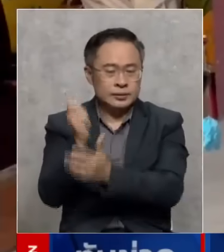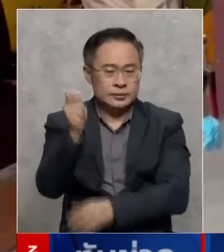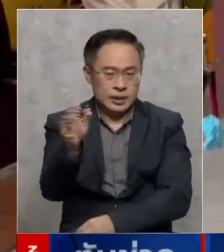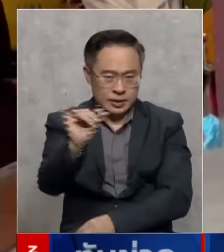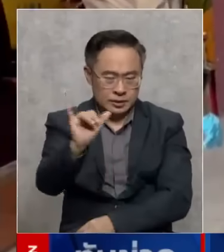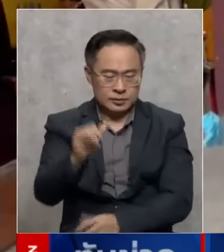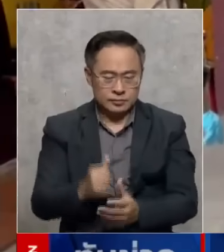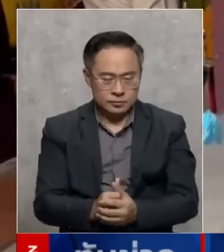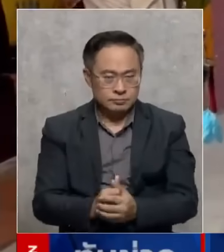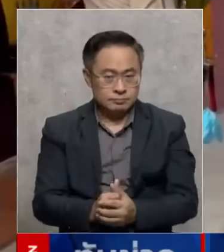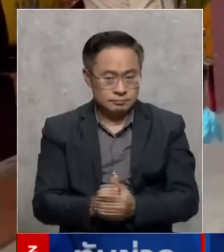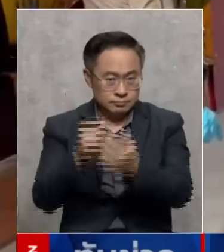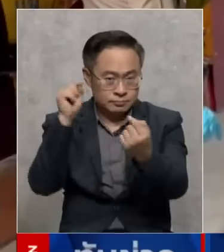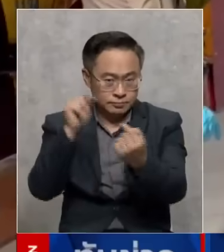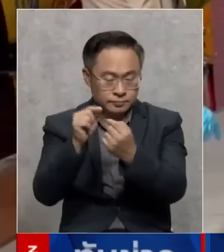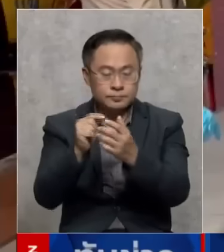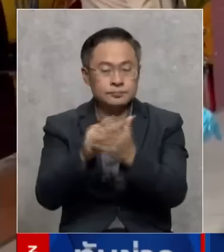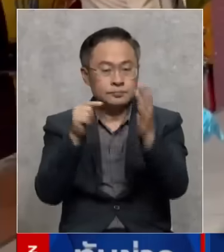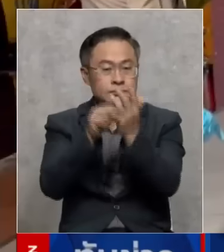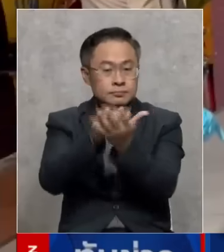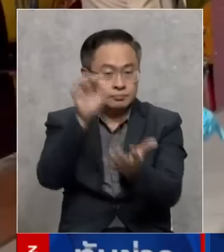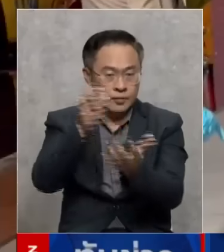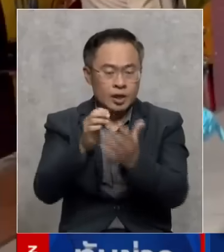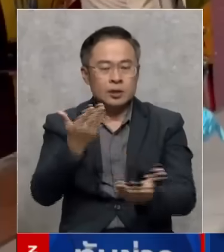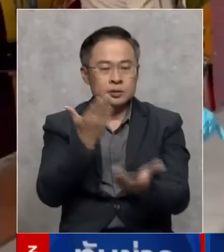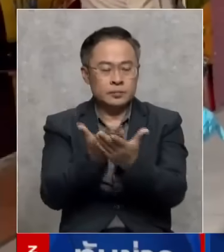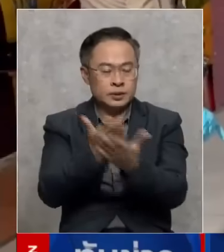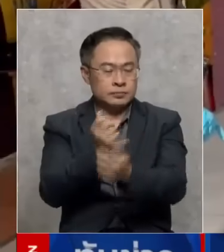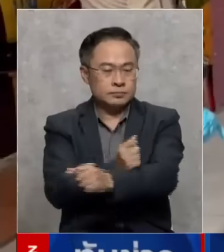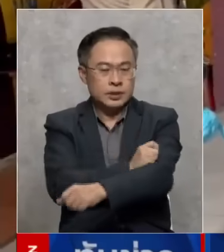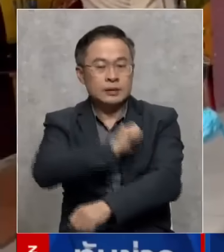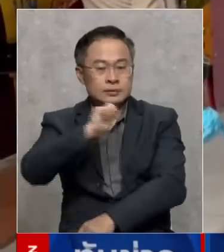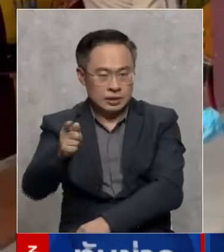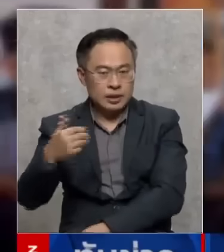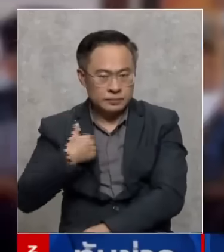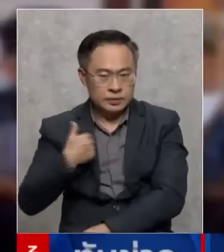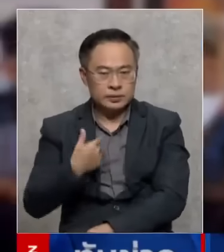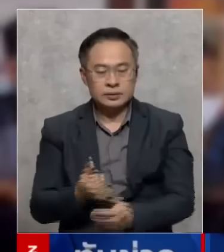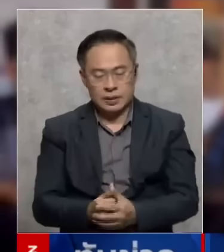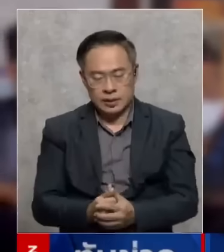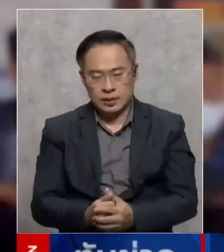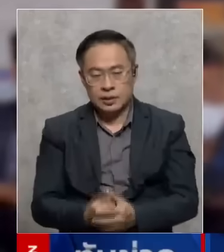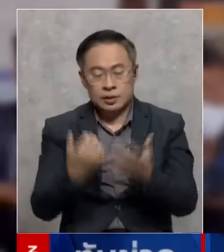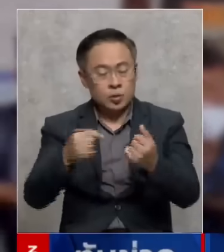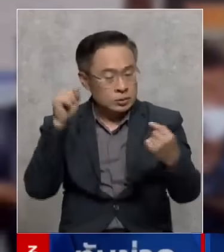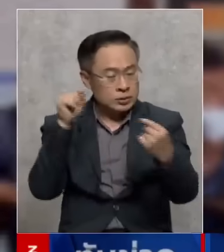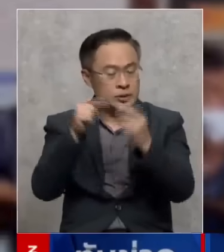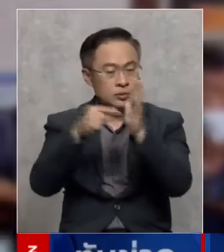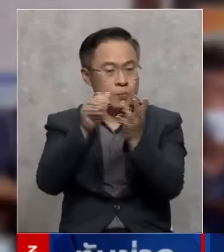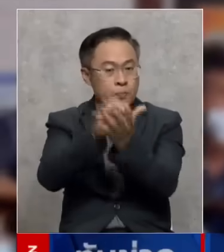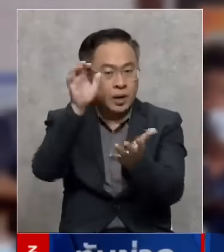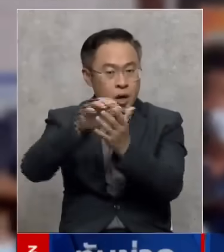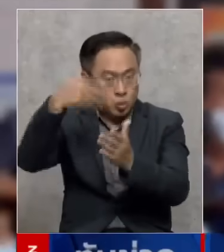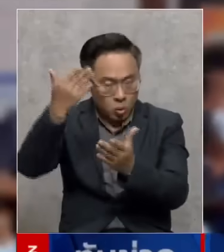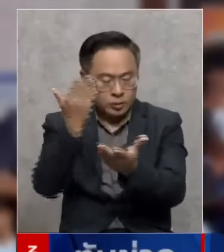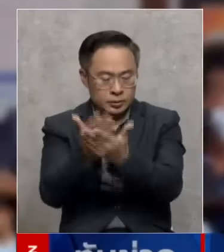คือพอถึงปลายทางนู่นจะมีญาติเนี่ยเป็นคนจ่ายเงินให้กับนายหน้าที่นำพาเข้าประเทศไทยคุณผู้ชมคือกรณี